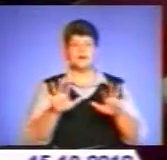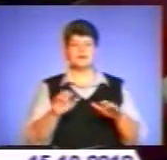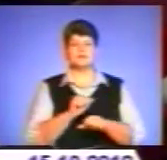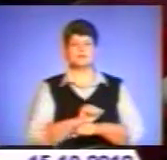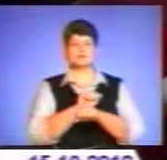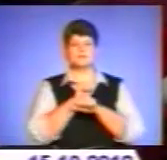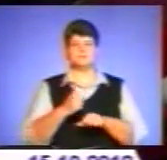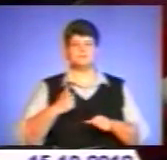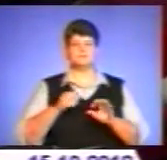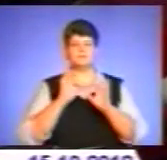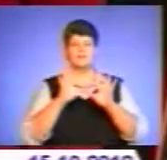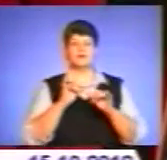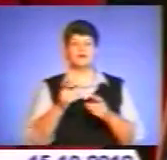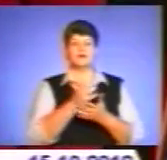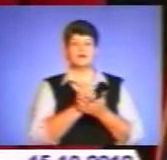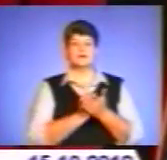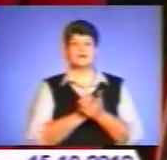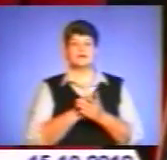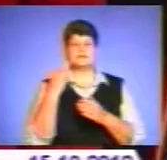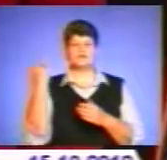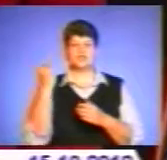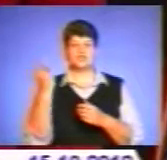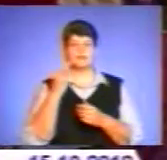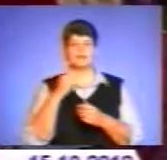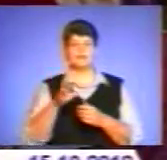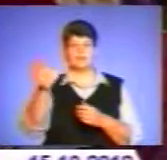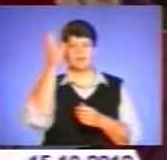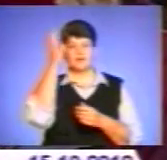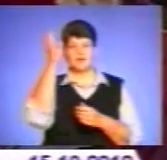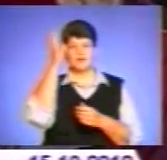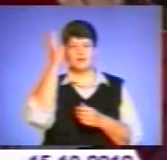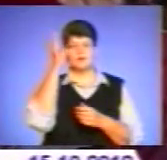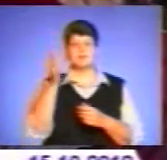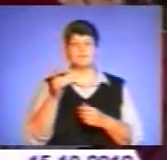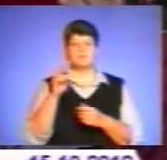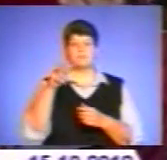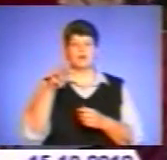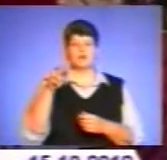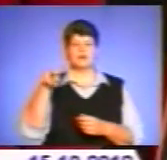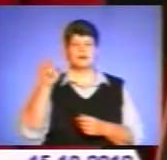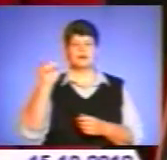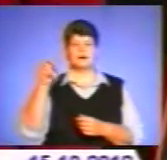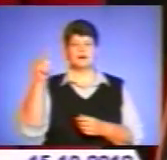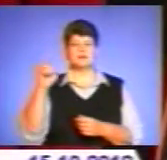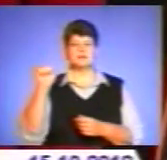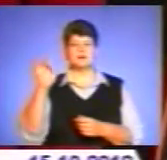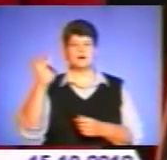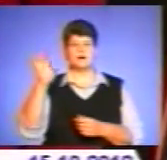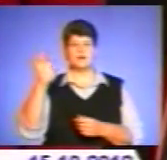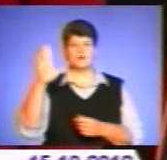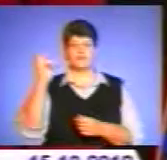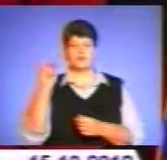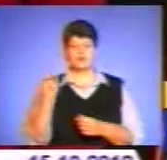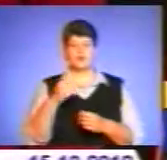кандидат історичних наук, доцент Тернопільського національного економічного університету Микола Лазарович. Насамперед хочу